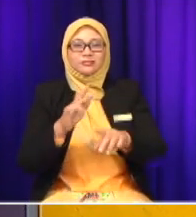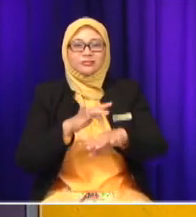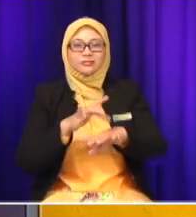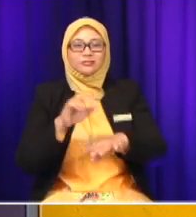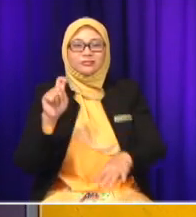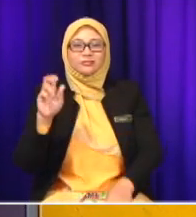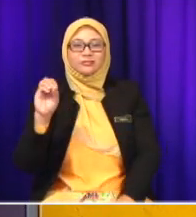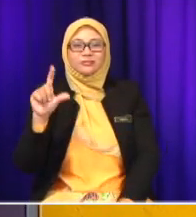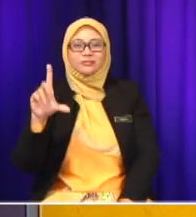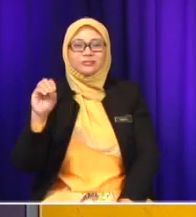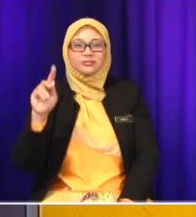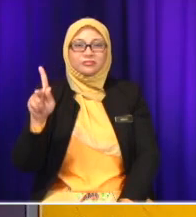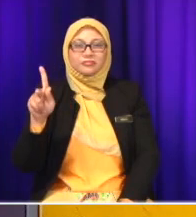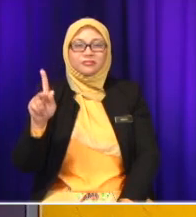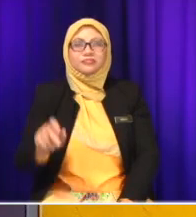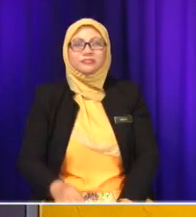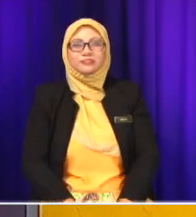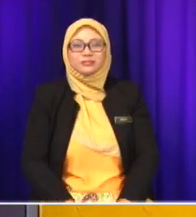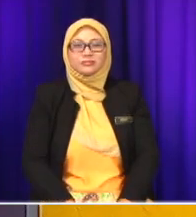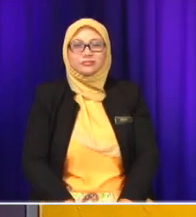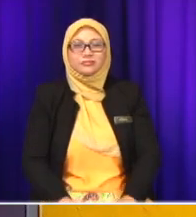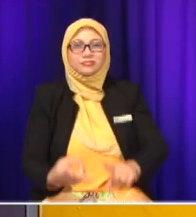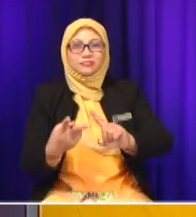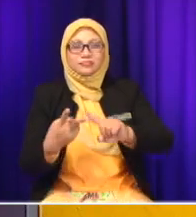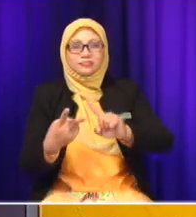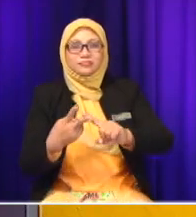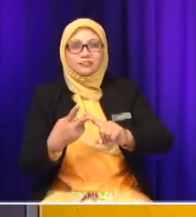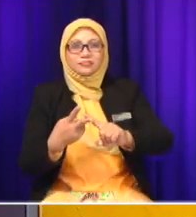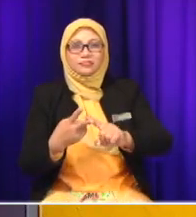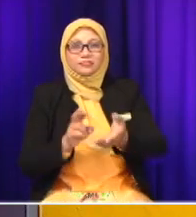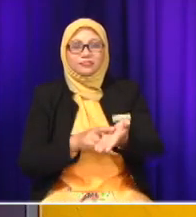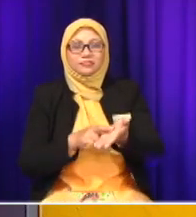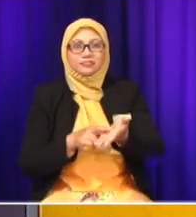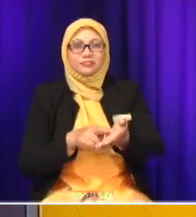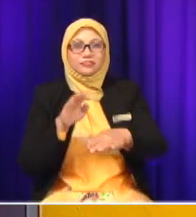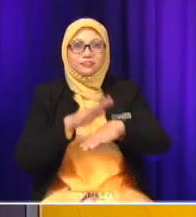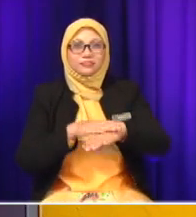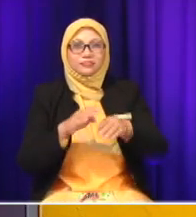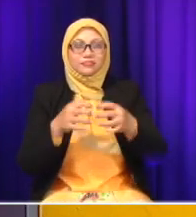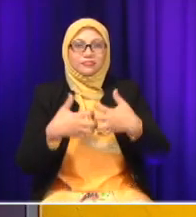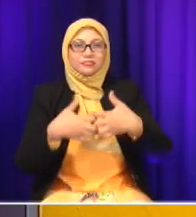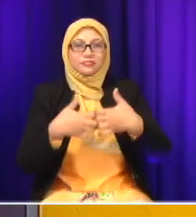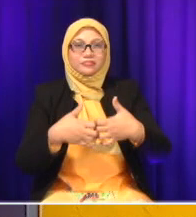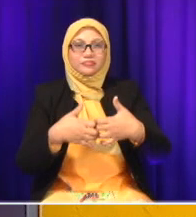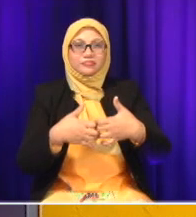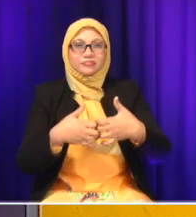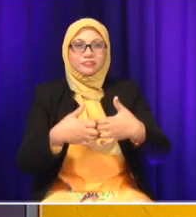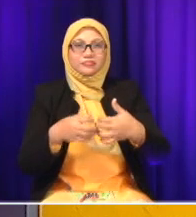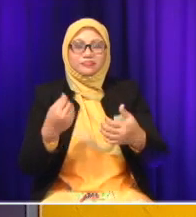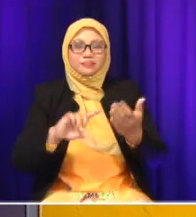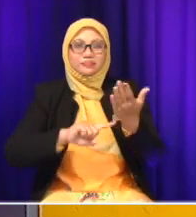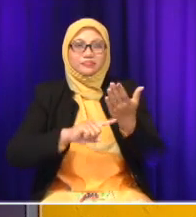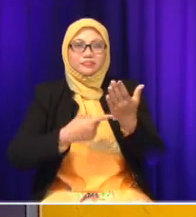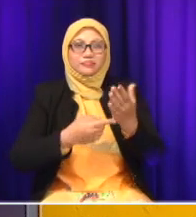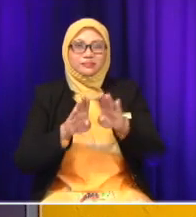mampatan baik yang kedua merombak bahagian atas Enjin okey merombak bahagian atas Enjin ini iaitu kita dah mula membuka